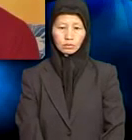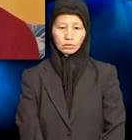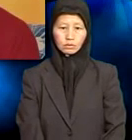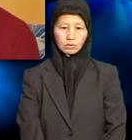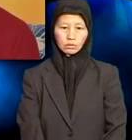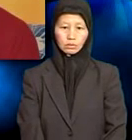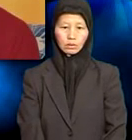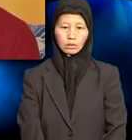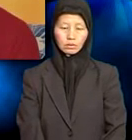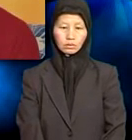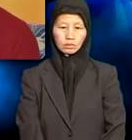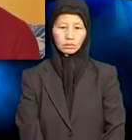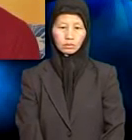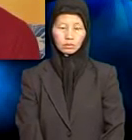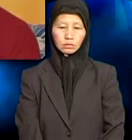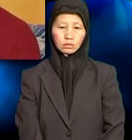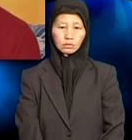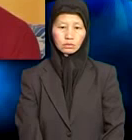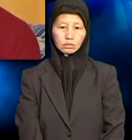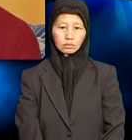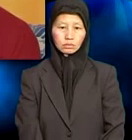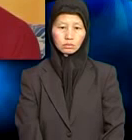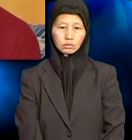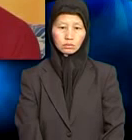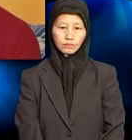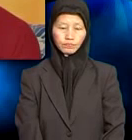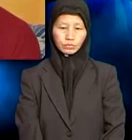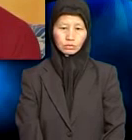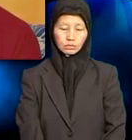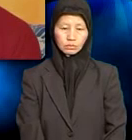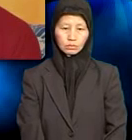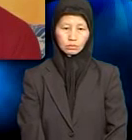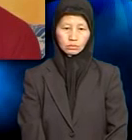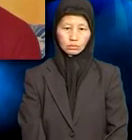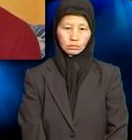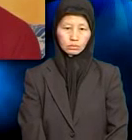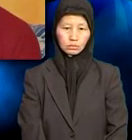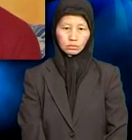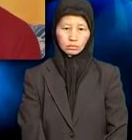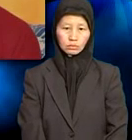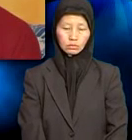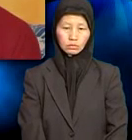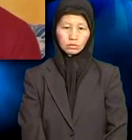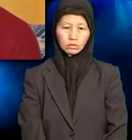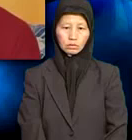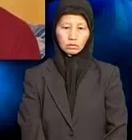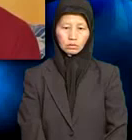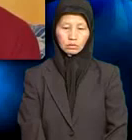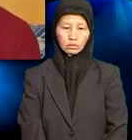siratal mustaqim. Siratal ladzina an'amta 'alaihim ghairil maghdubi 'alaihim